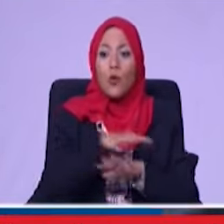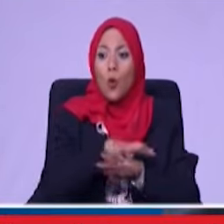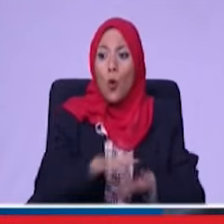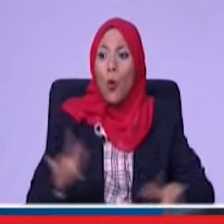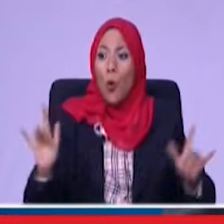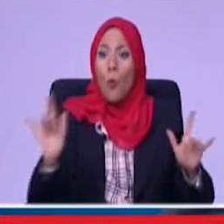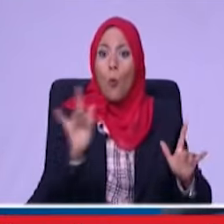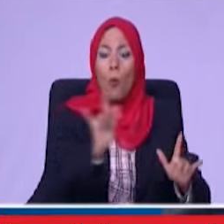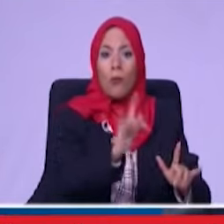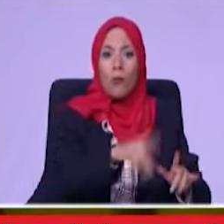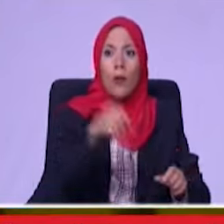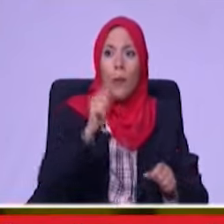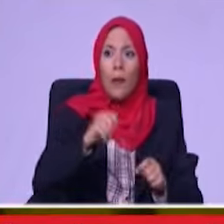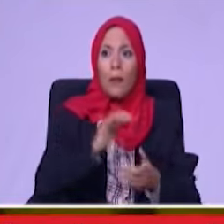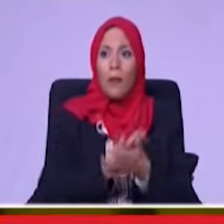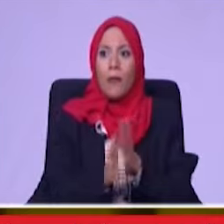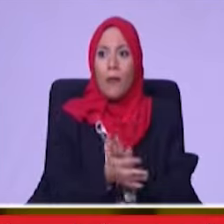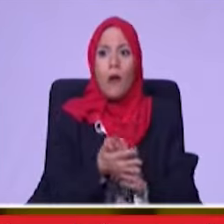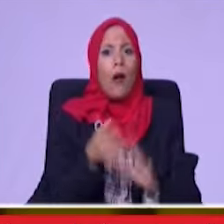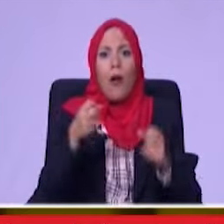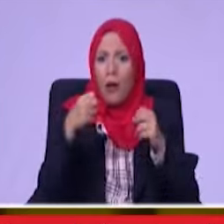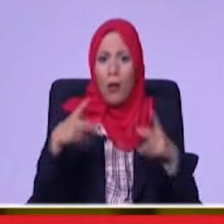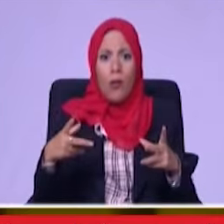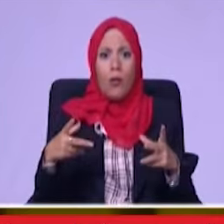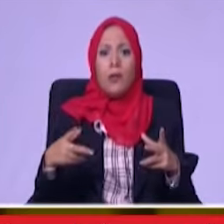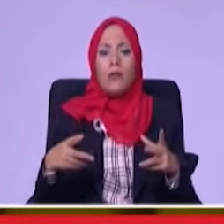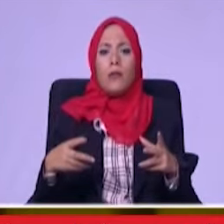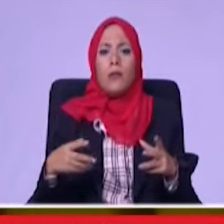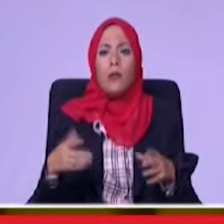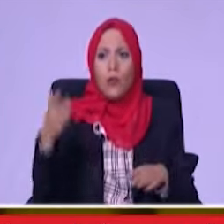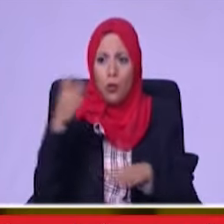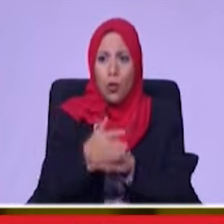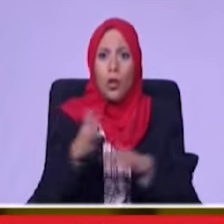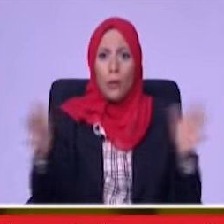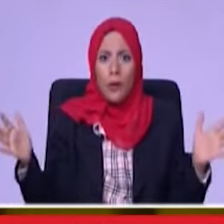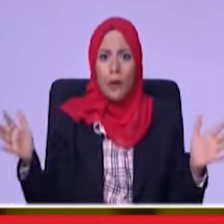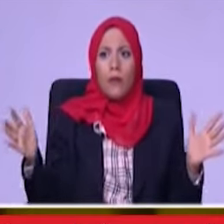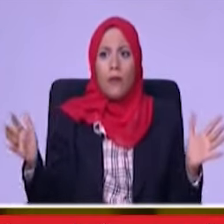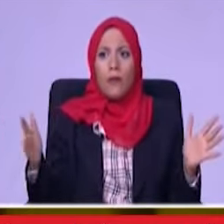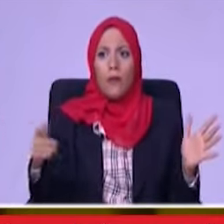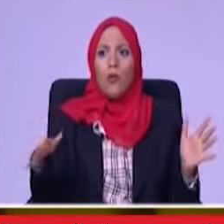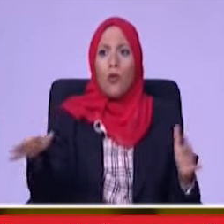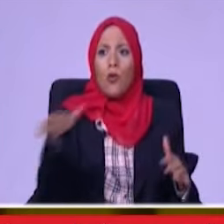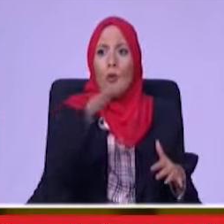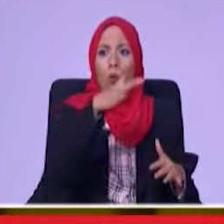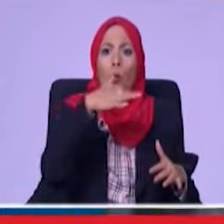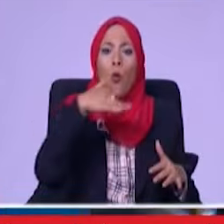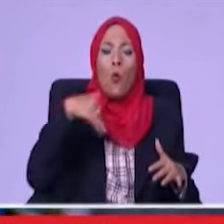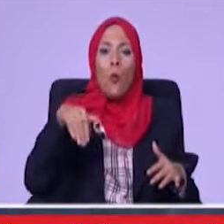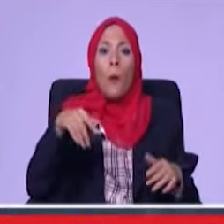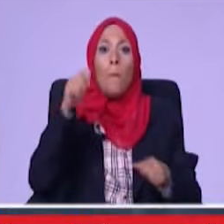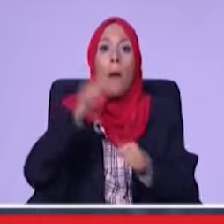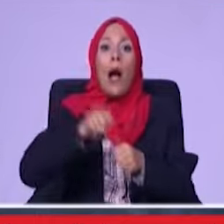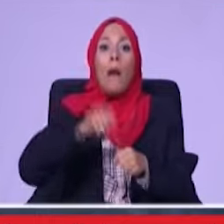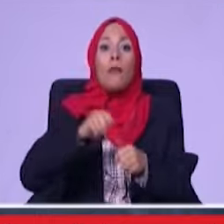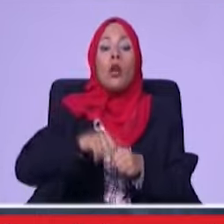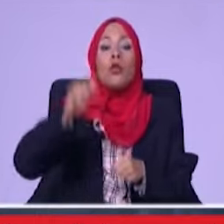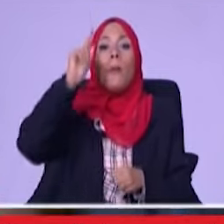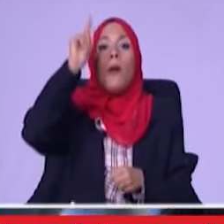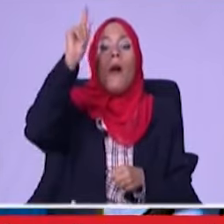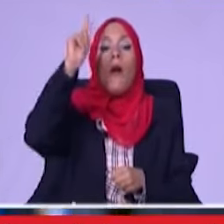القيامه. احنا خلاص تجاوزنا بقى القيامه الصغرى، دخلنا في القيامه الكبرى. بالظبط يا فندم، اللي هي بقى يوم القيامه المحكمه منصوبه.